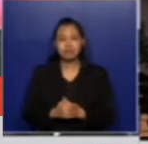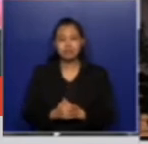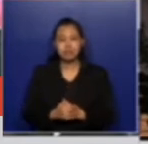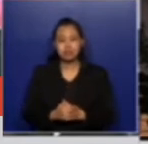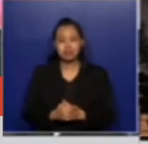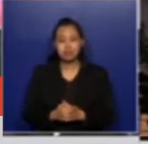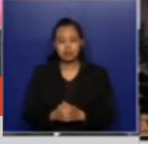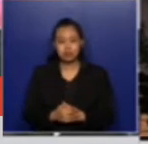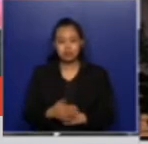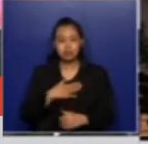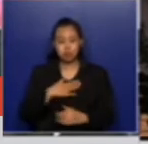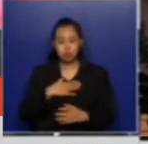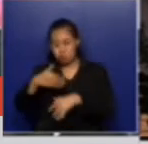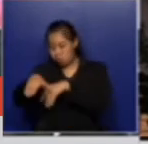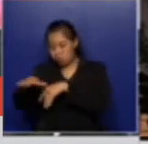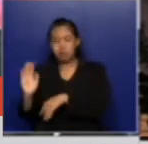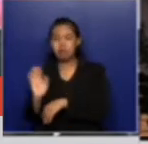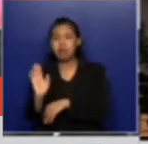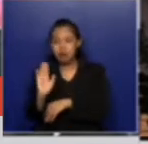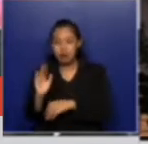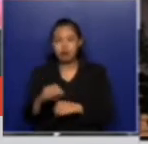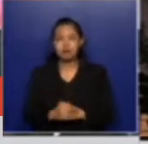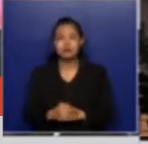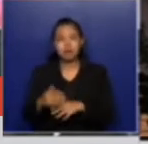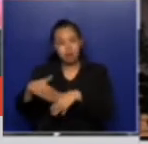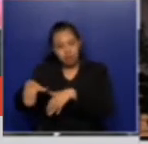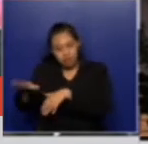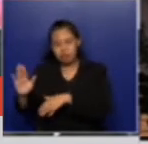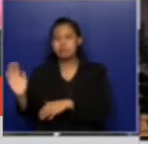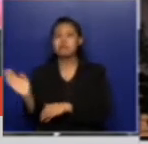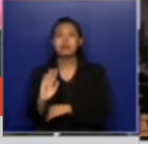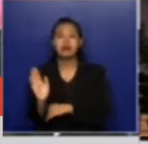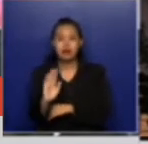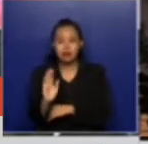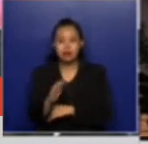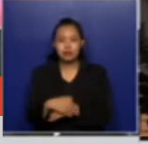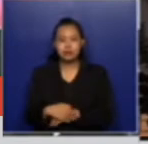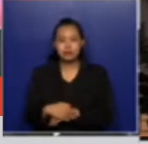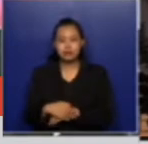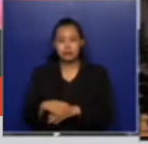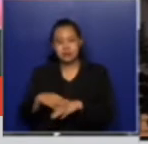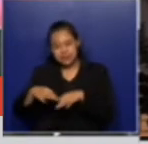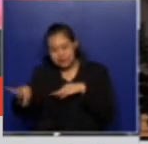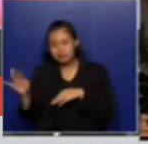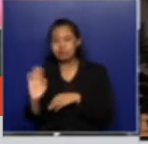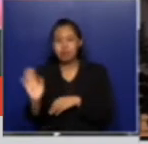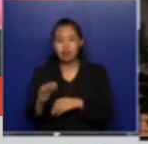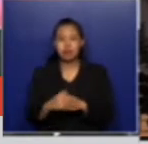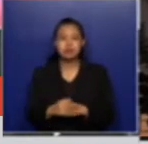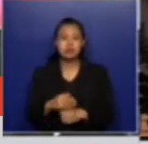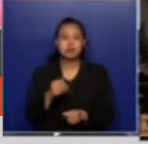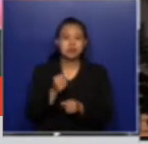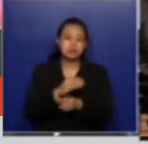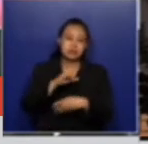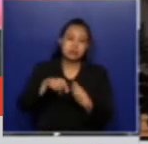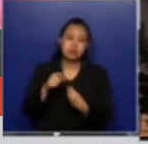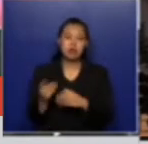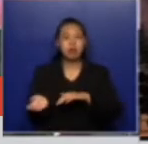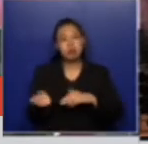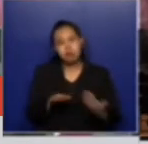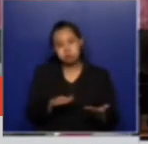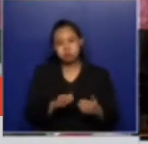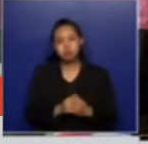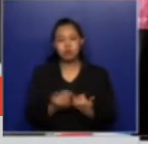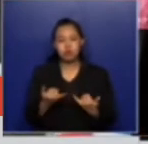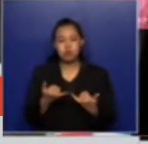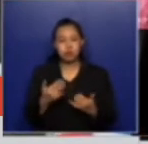อกรอบ เอาเรื่องงบประมาณ แล้วผมไม่ได้ไปก้าวล่วงเขา อย่าไปไกลครับอย่าไปไกล มันไม่ไกลท่านประธานที่เห็นได้ชัดว่าคือความล้มเหลวของที่ผ่านมาแล้วก็กำลังจ